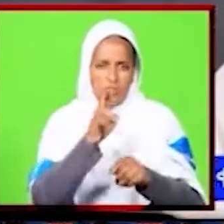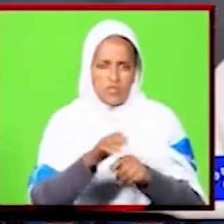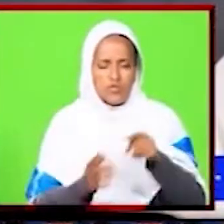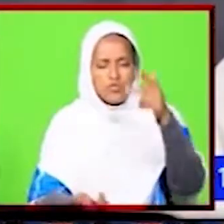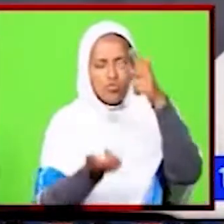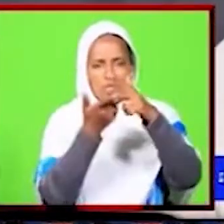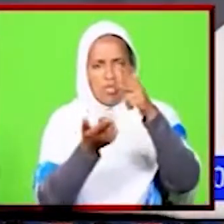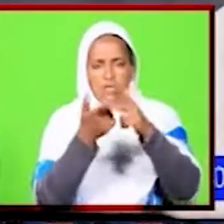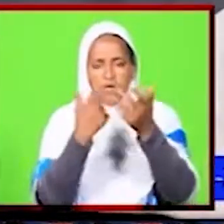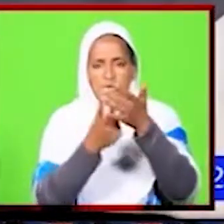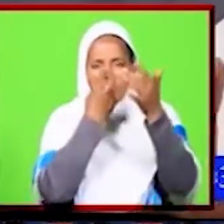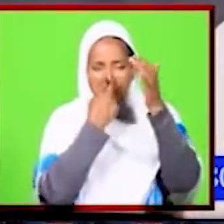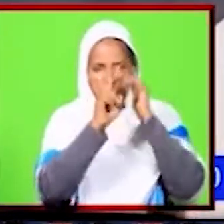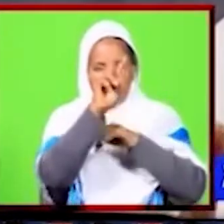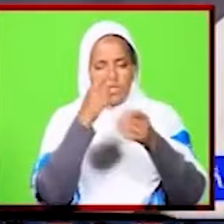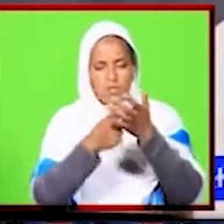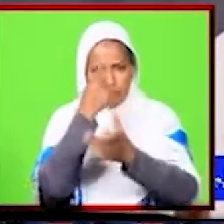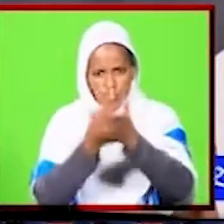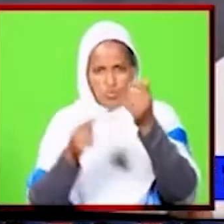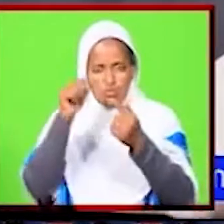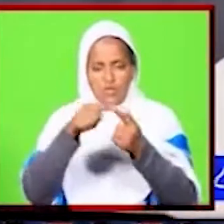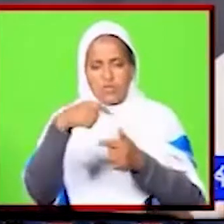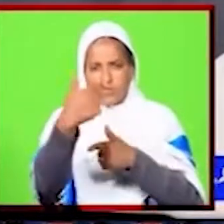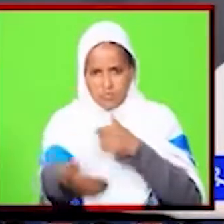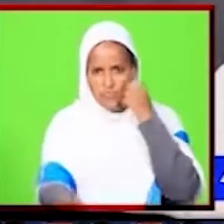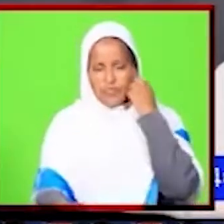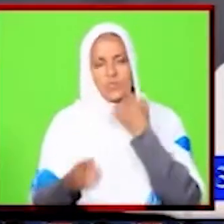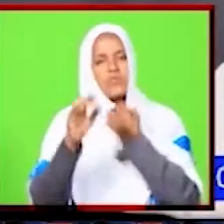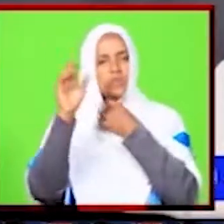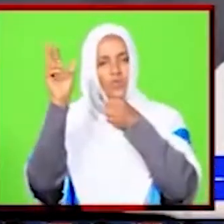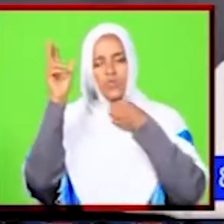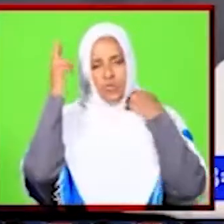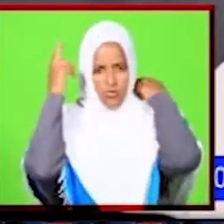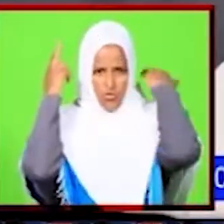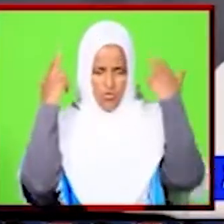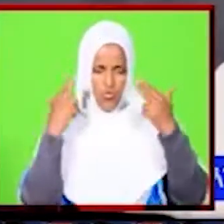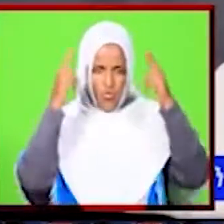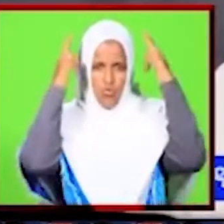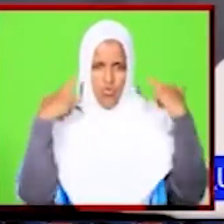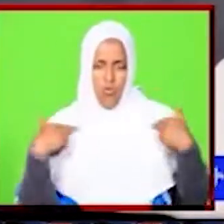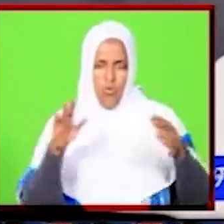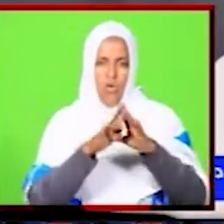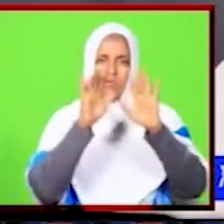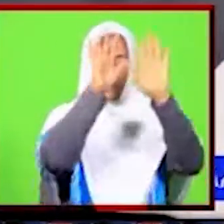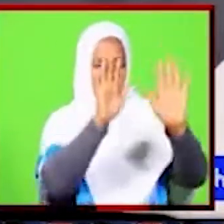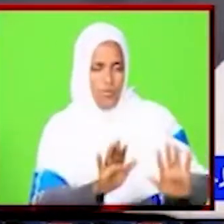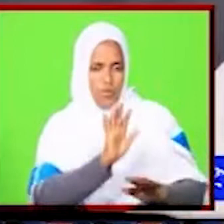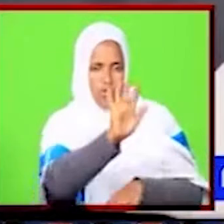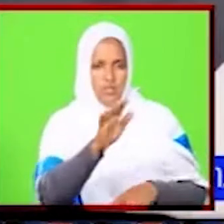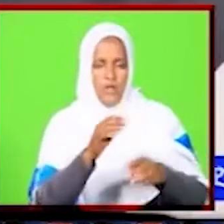የጠፋች ናት። ሶስተኛ ይህን ትንቢትን በተመለከተ ይህን ብቻ እንመልከትና ወደ ቀጣይ ጉዳይ እንሄዳለን። ሮማውያን አይሁድን